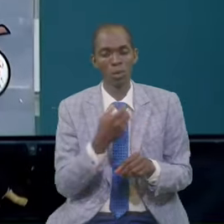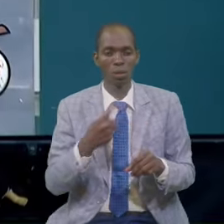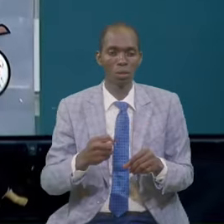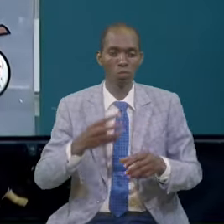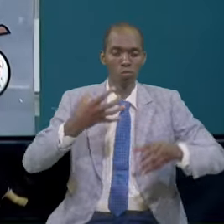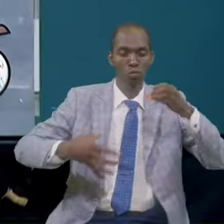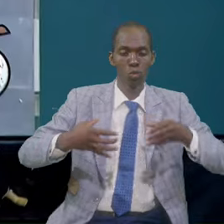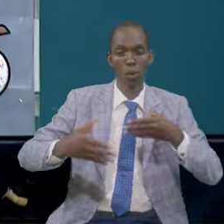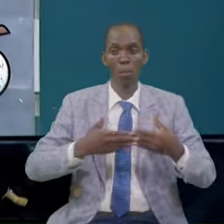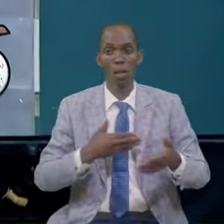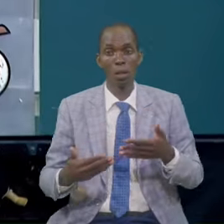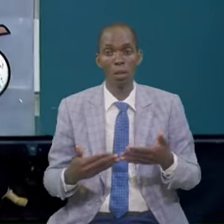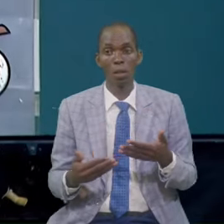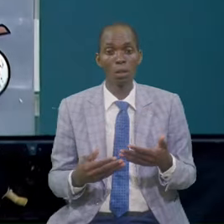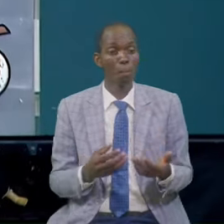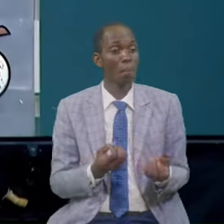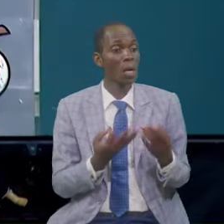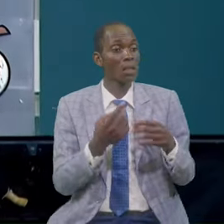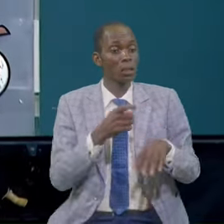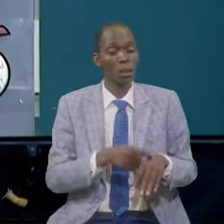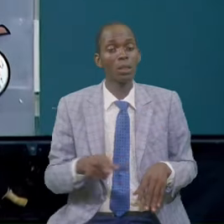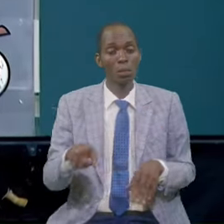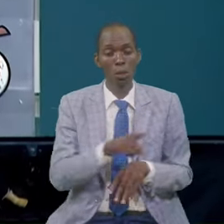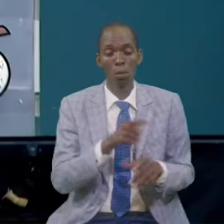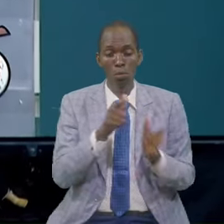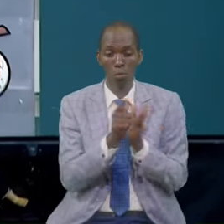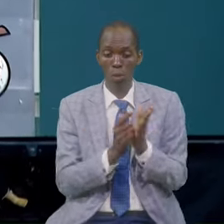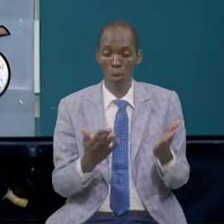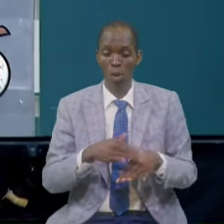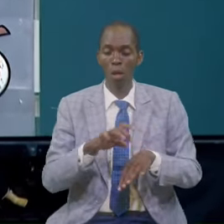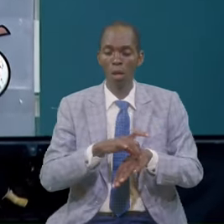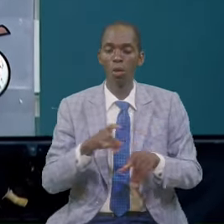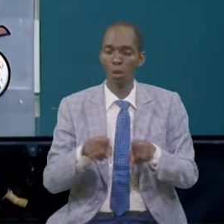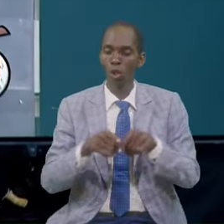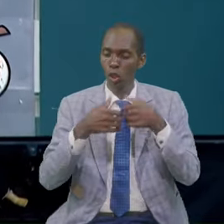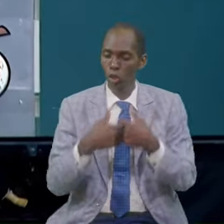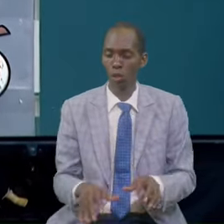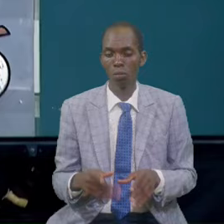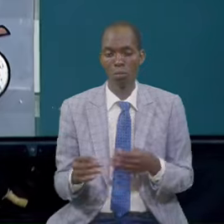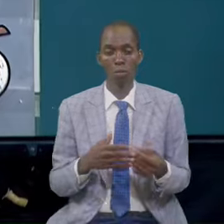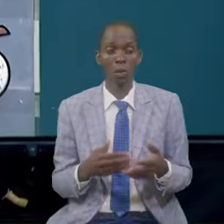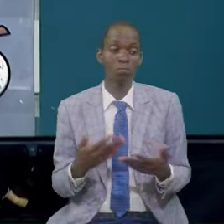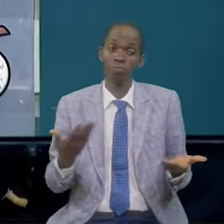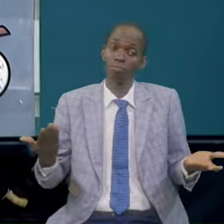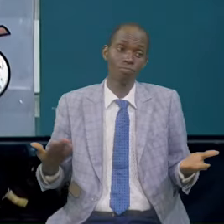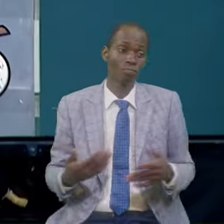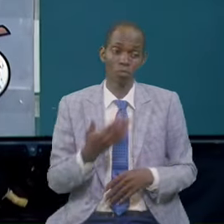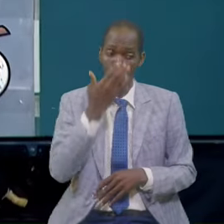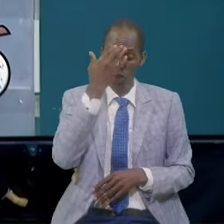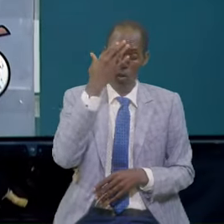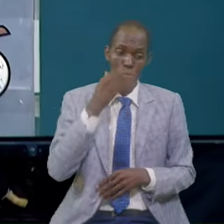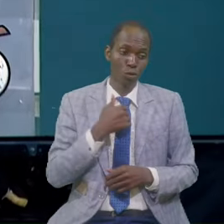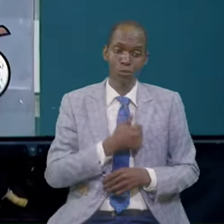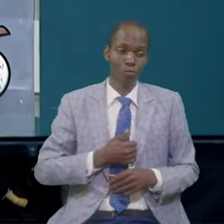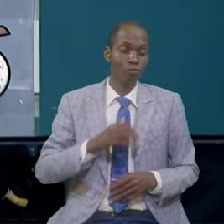Most of the time they lose the case. కొన్ని సార్లు కేసు ఓడిపోతారు. And they say, you know, your case was a bad case, no